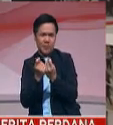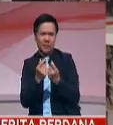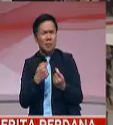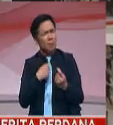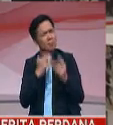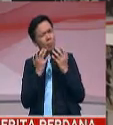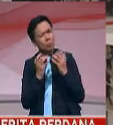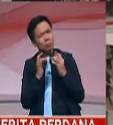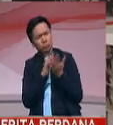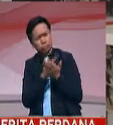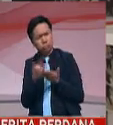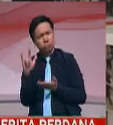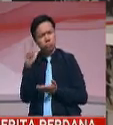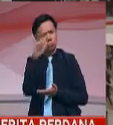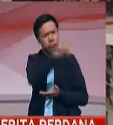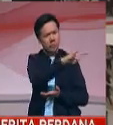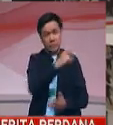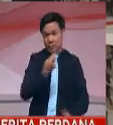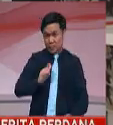sana sebab